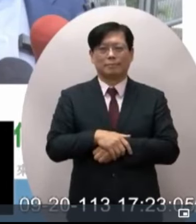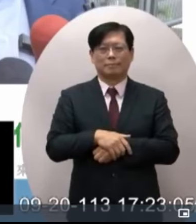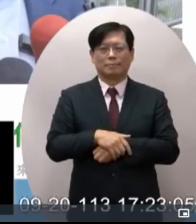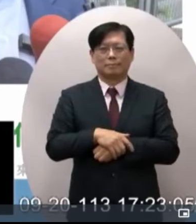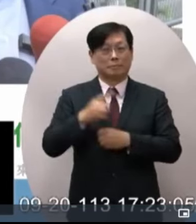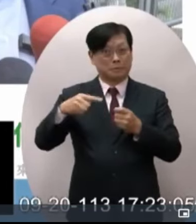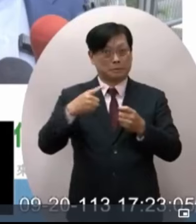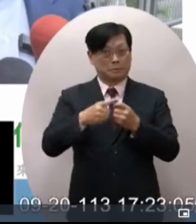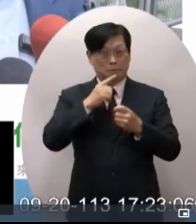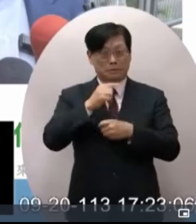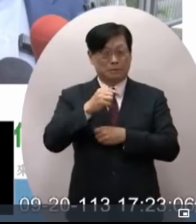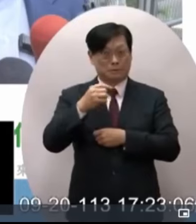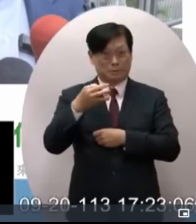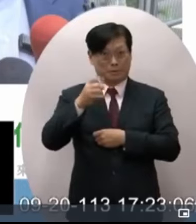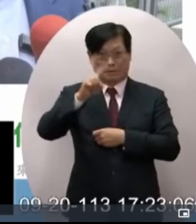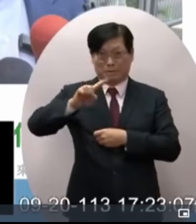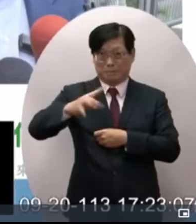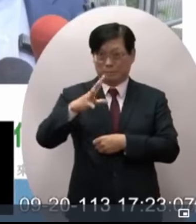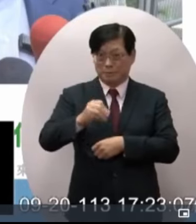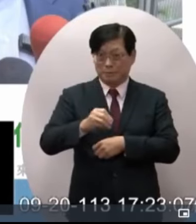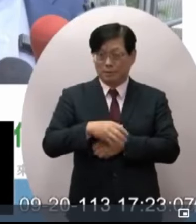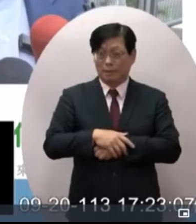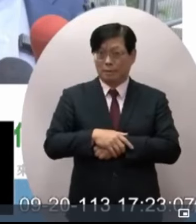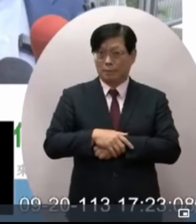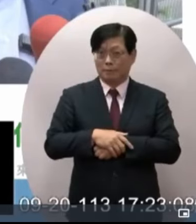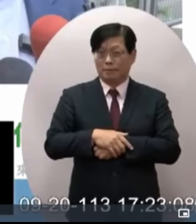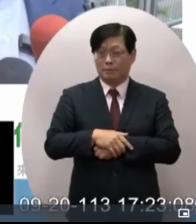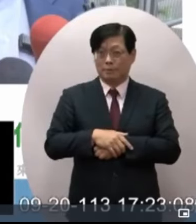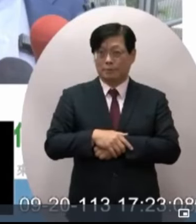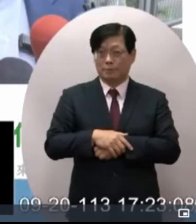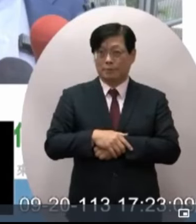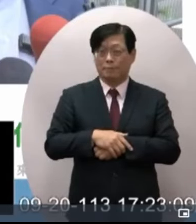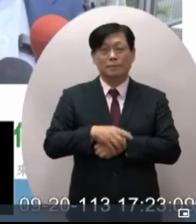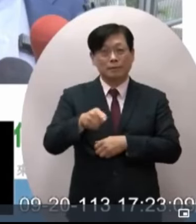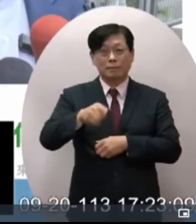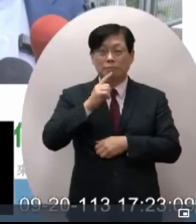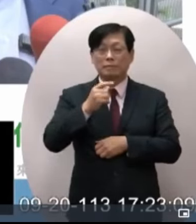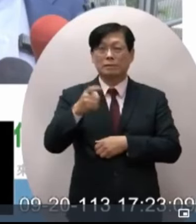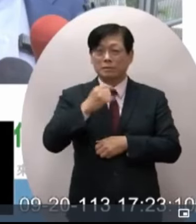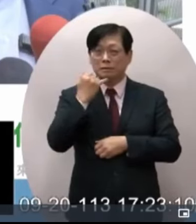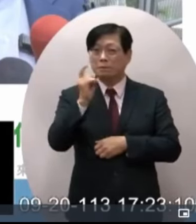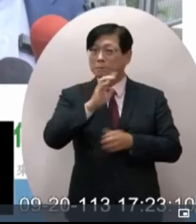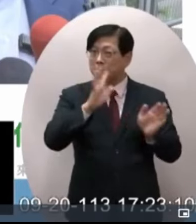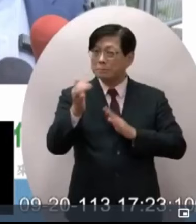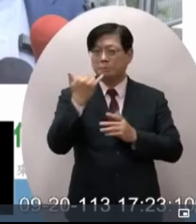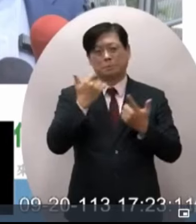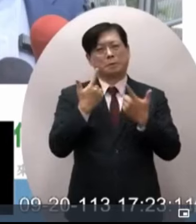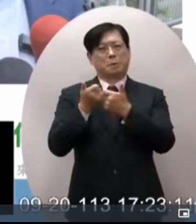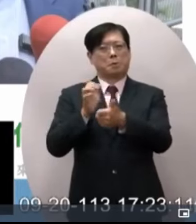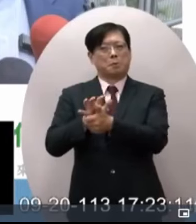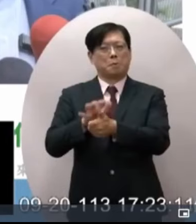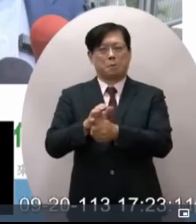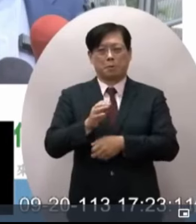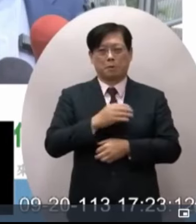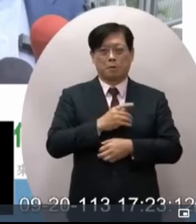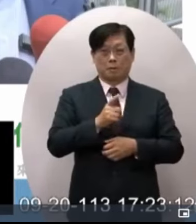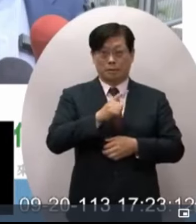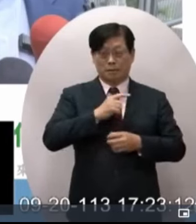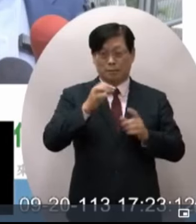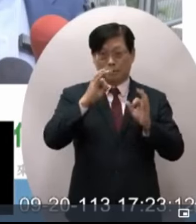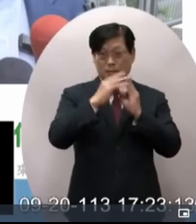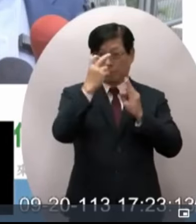这个、我们在考虑这 年薪1500万呐、啊，啊，所以在整个的状况之下，金管会